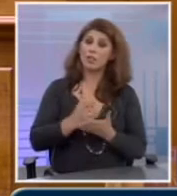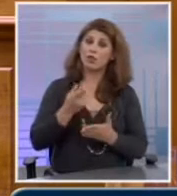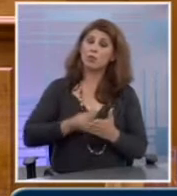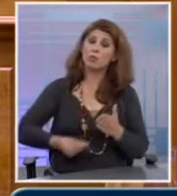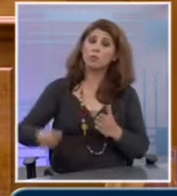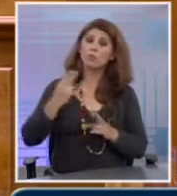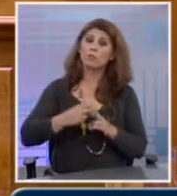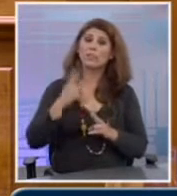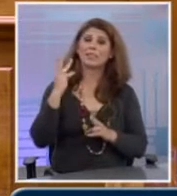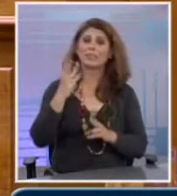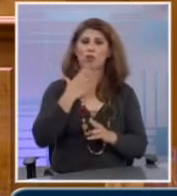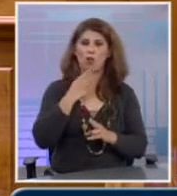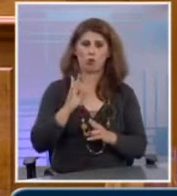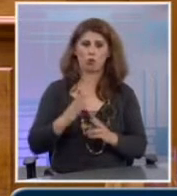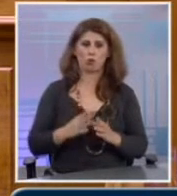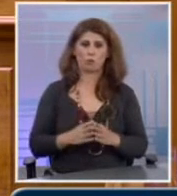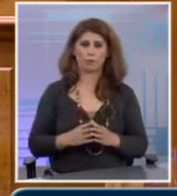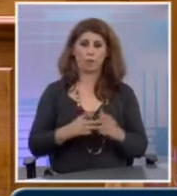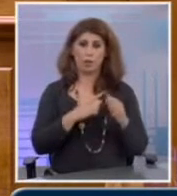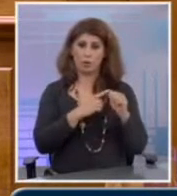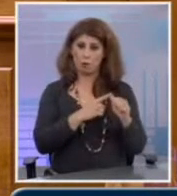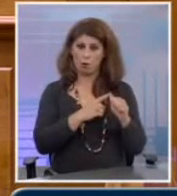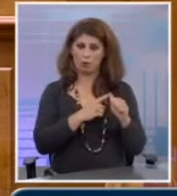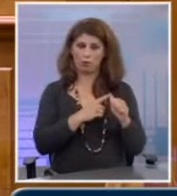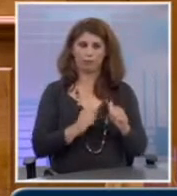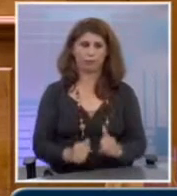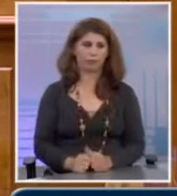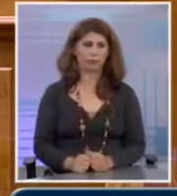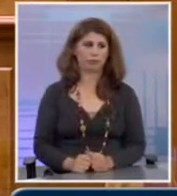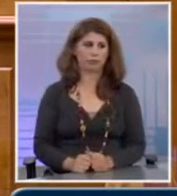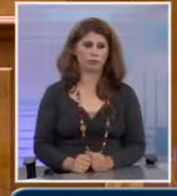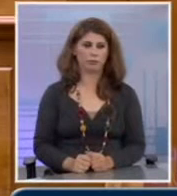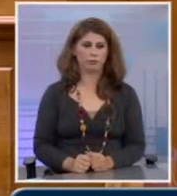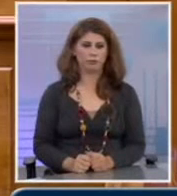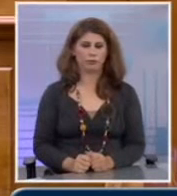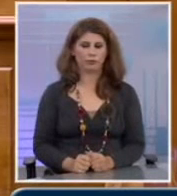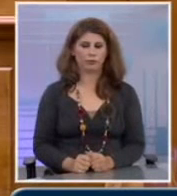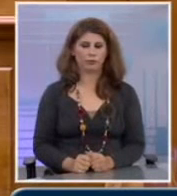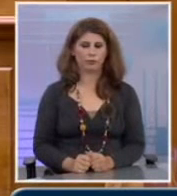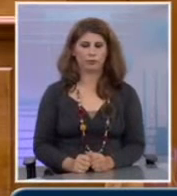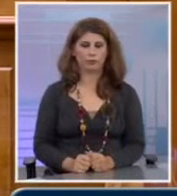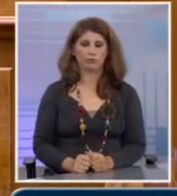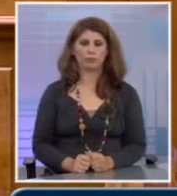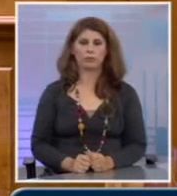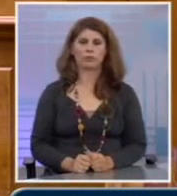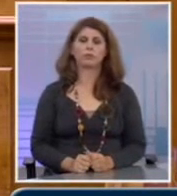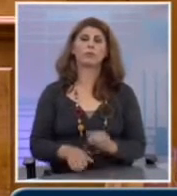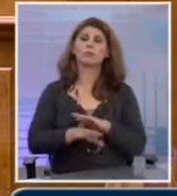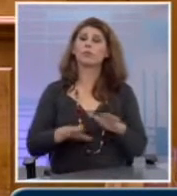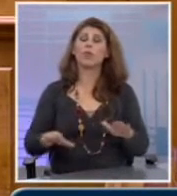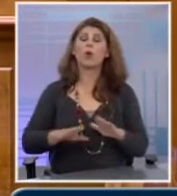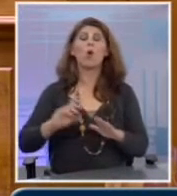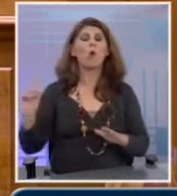για τρεις κυρίως λόγους. Πρώτα απ' όλα, κλείνει όλες τις